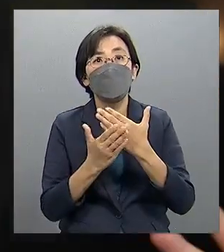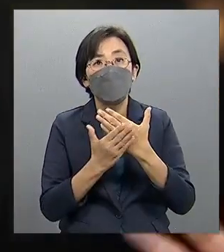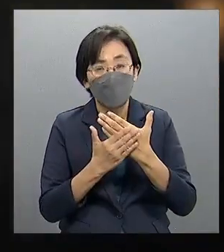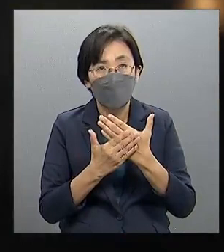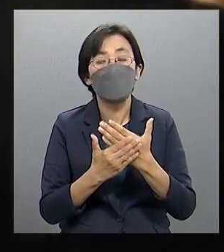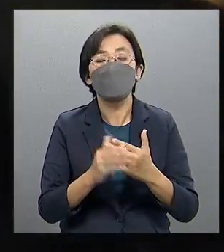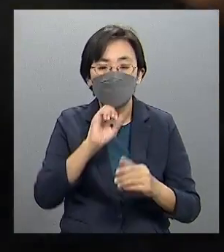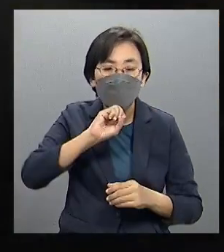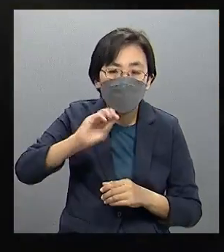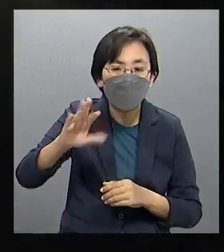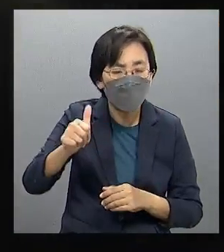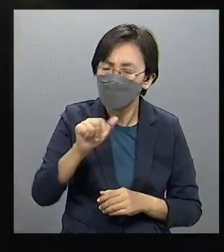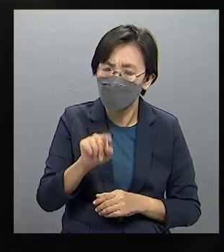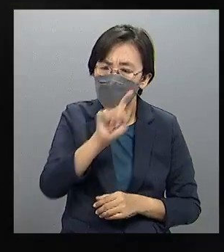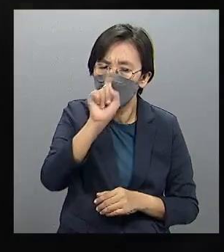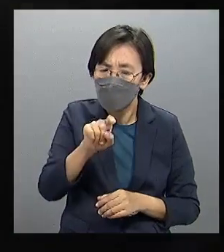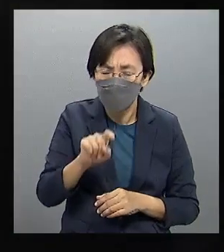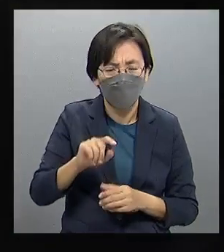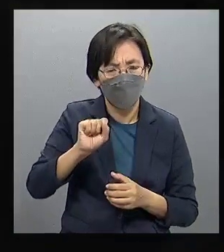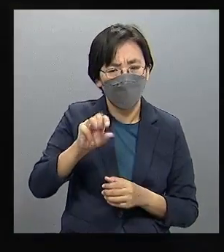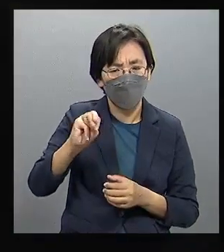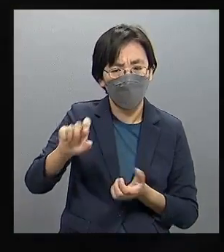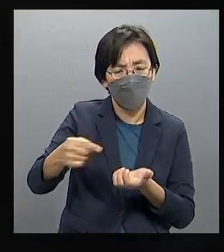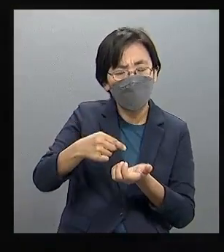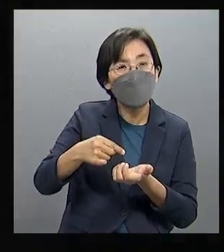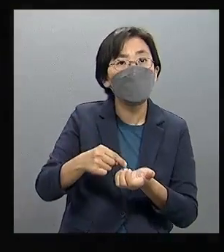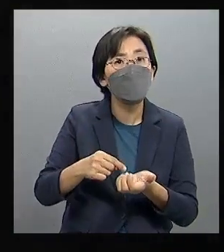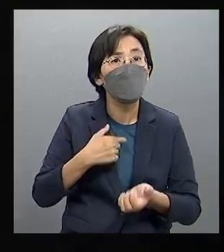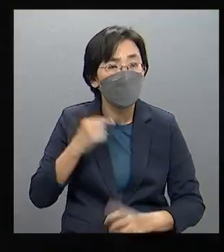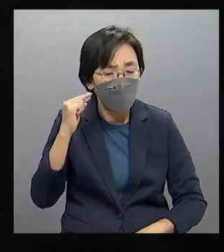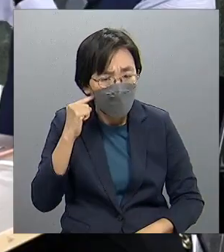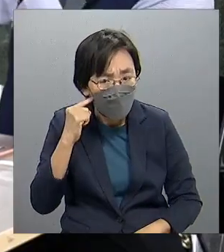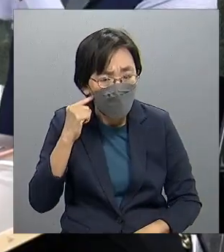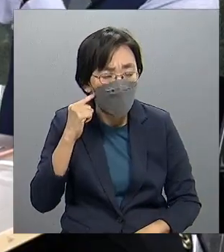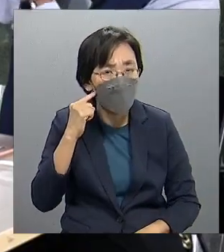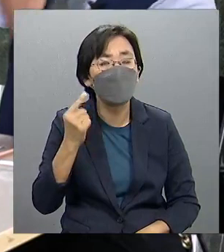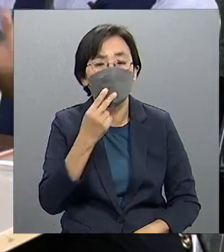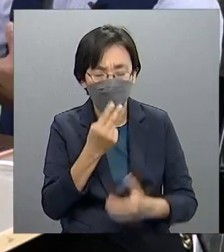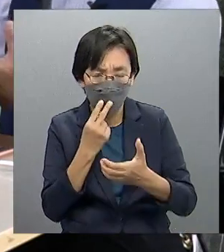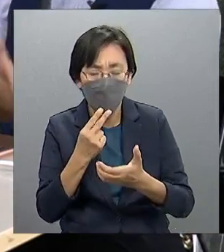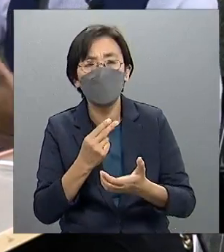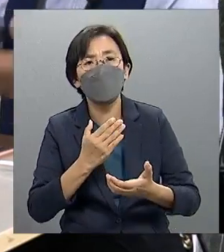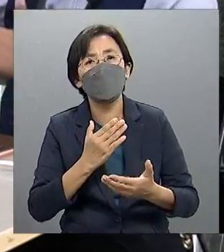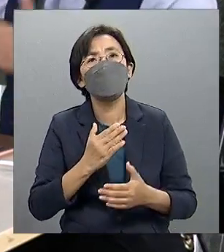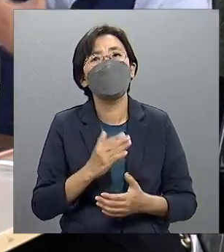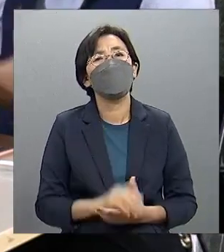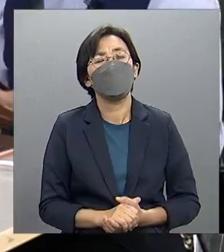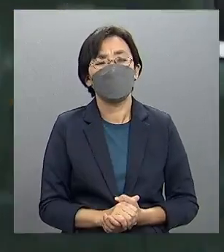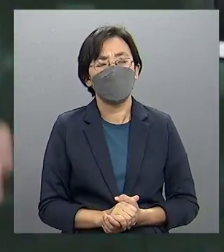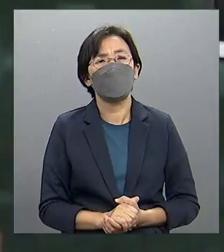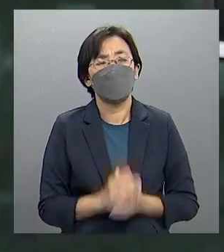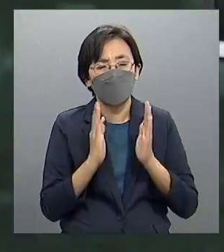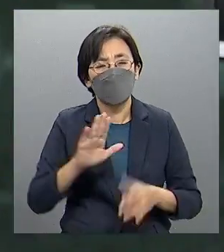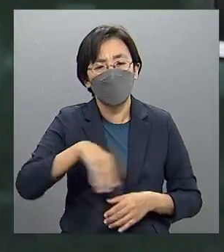ถ้าบางอันที่มันขึ้นมาแล้วมันไม่เตือนเนี่ยก็ไม่ใช่ว่าเราจะไปไว้ใจได้นึกออกไหมฮะอันนี้คือมันเหมือนแบบเป็นออปชั่นอลอ่ะเป็นแบบอะไรที่เพิ่มเติมขึ้นม